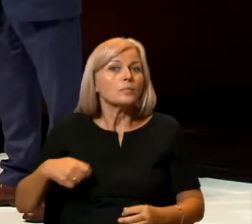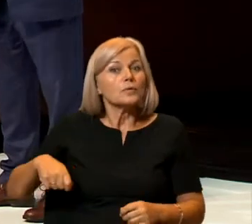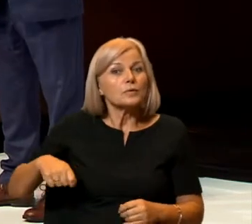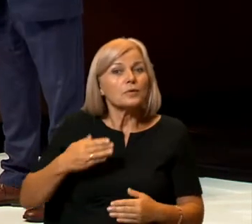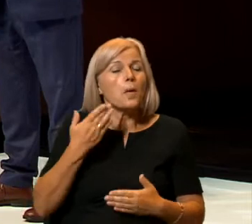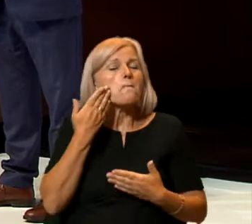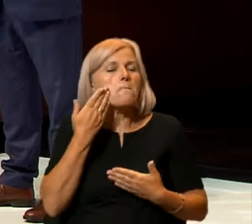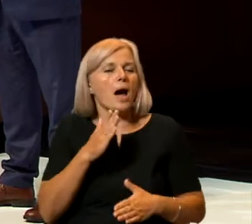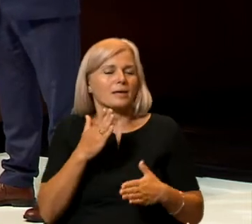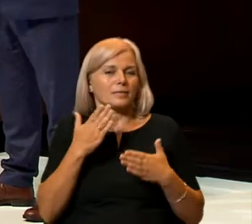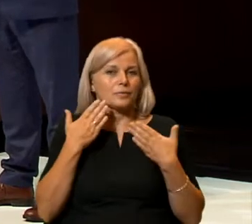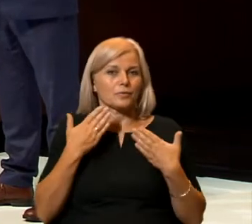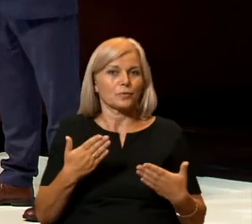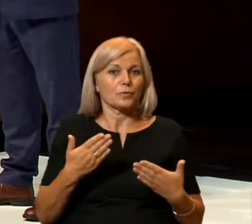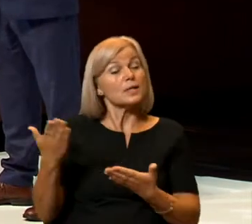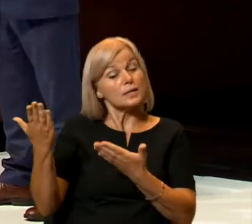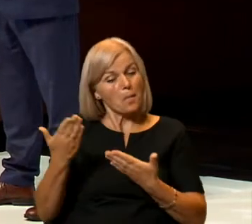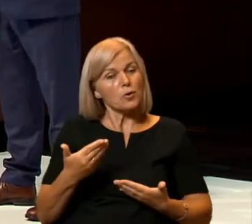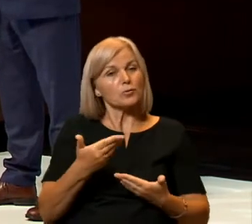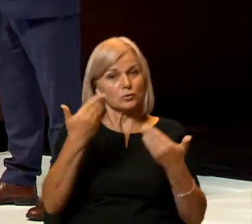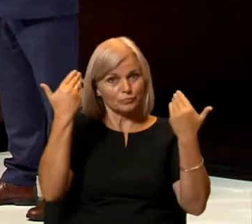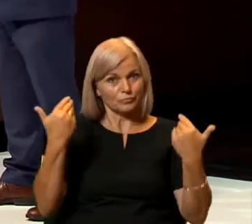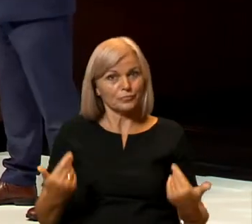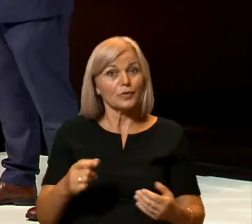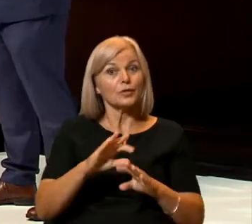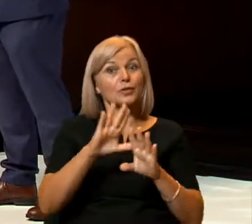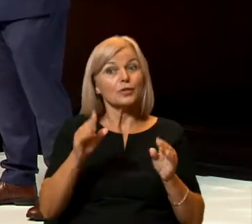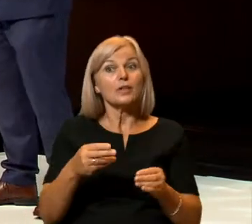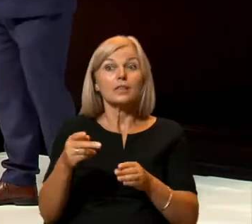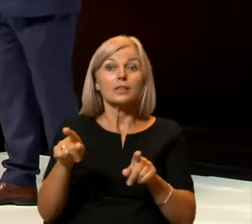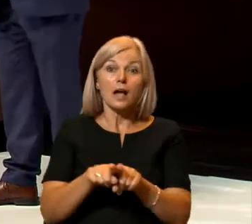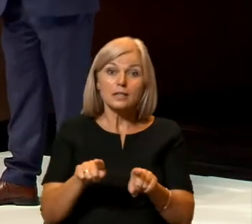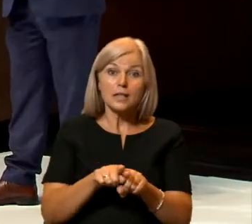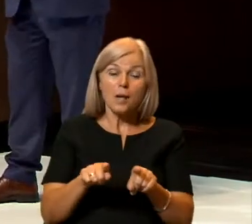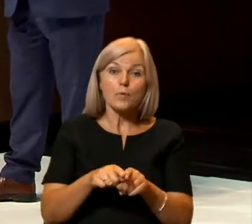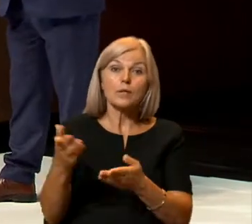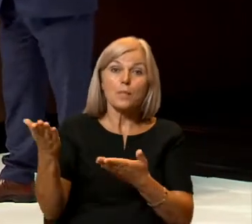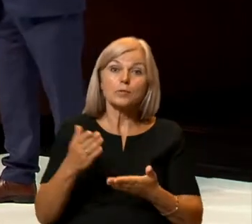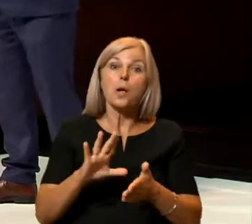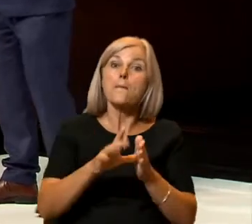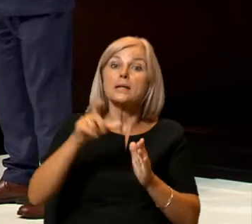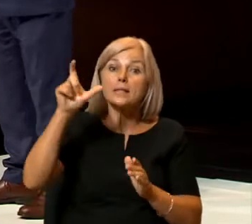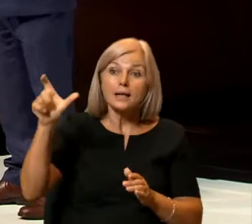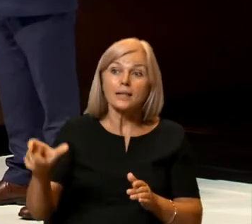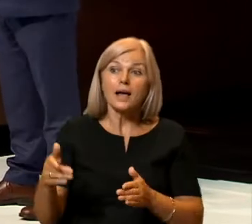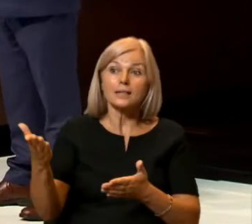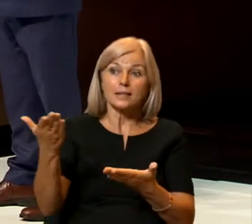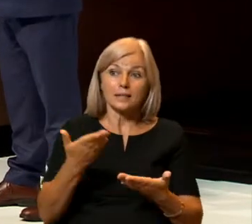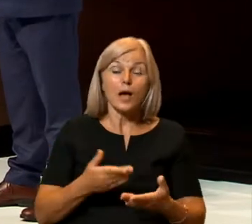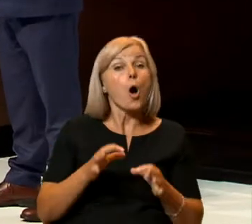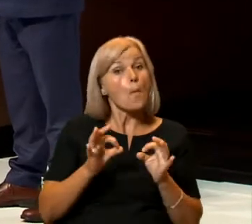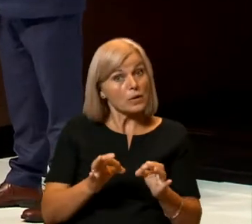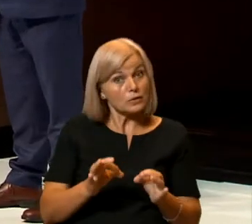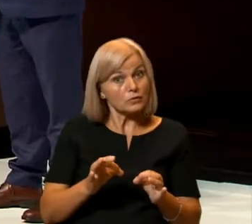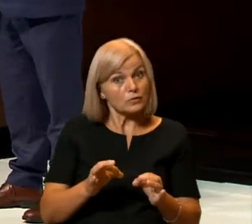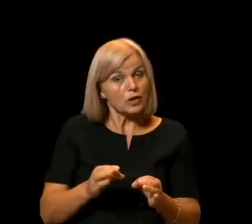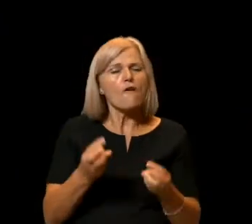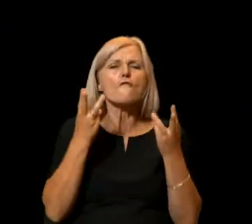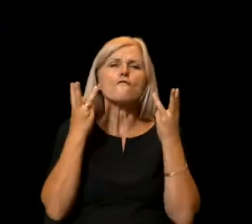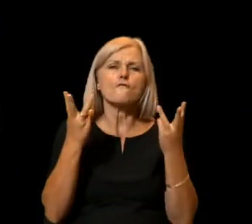bardzo dziękuję za zaproszenie, też miasta Gdańska, za zaproszenie na obecność w tych wyjątkowo